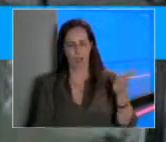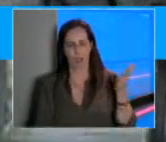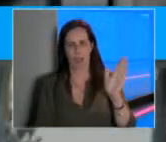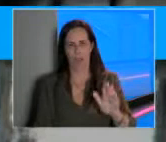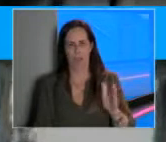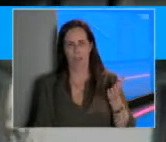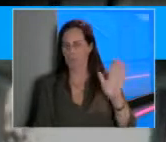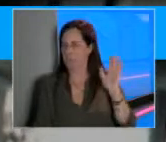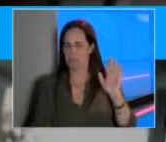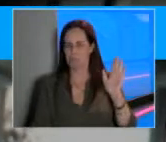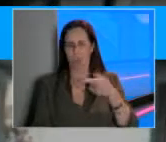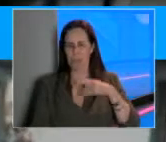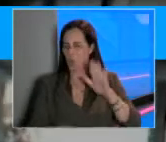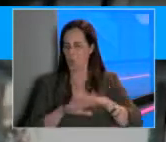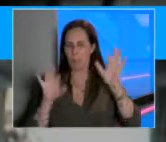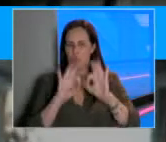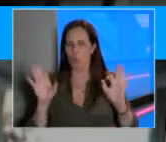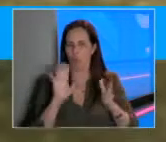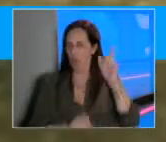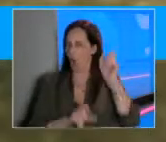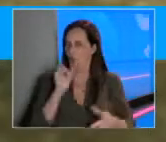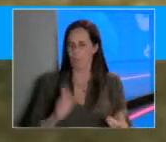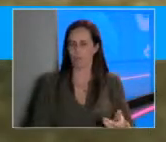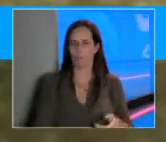בקורי הכרטיסים מאחורה, אין לי מגע עם נושאים אחרים.